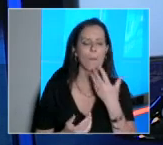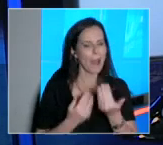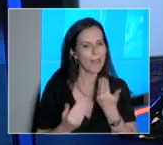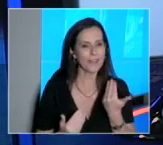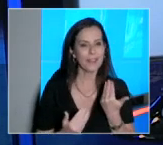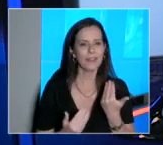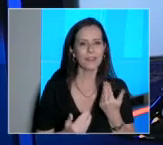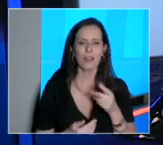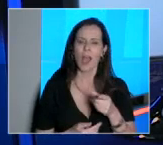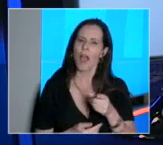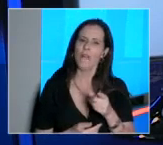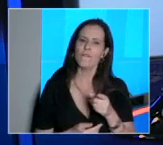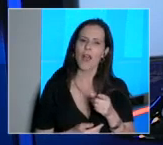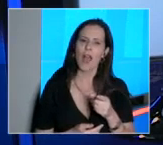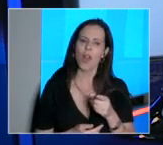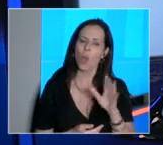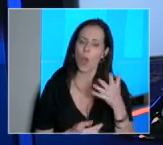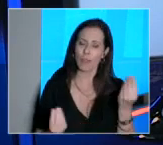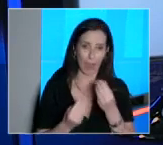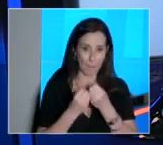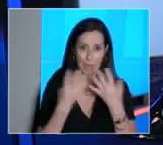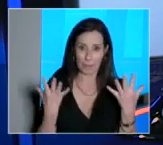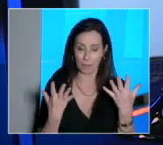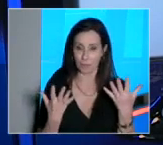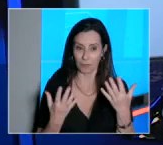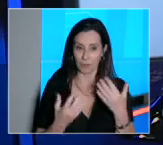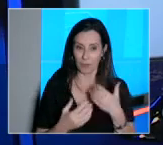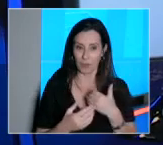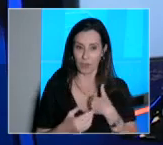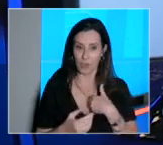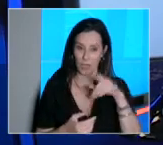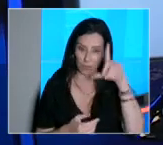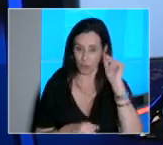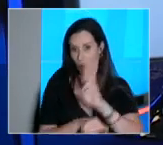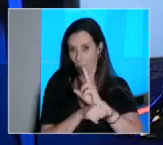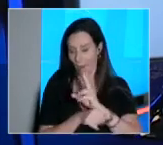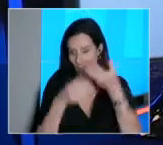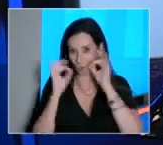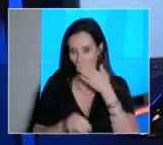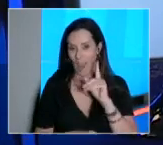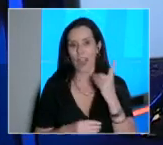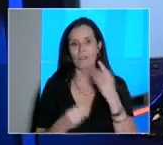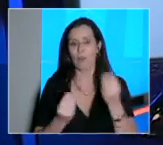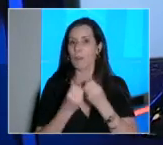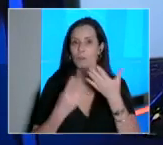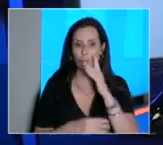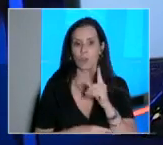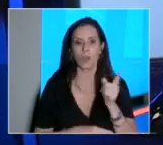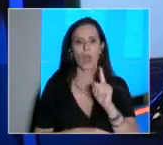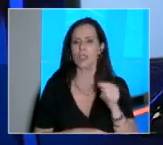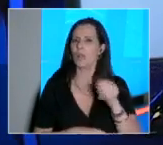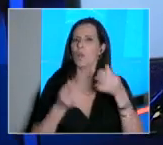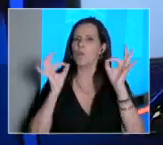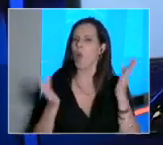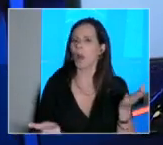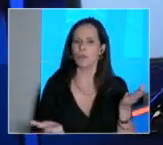לפני כן. אבל אני חושב, אתה יודע, אולי אחד הדברים המדהימים, זה מדהים שאני את תל אביב ומגיע עם כבודה של ירושלים, אבל אחד הדברים המדהימים בירושלים, שאתה לא צריך לבוא